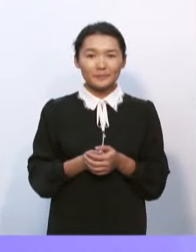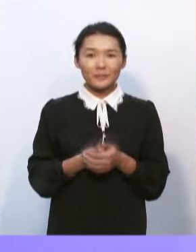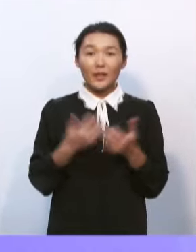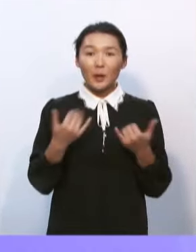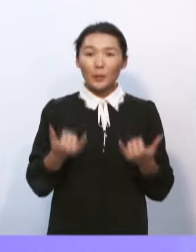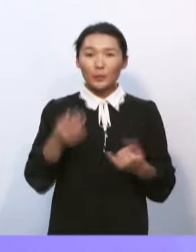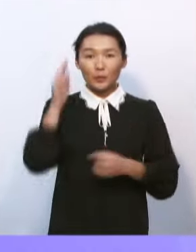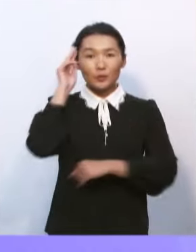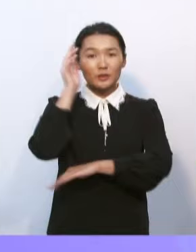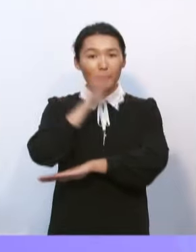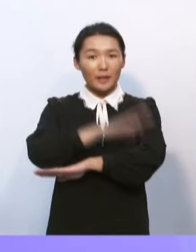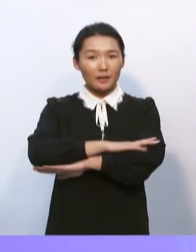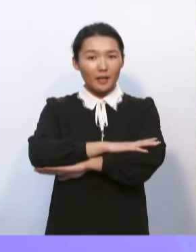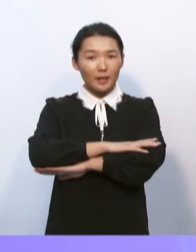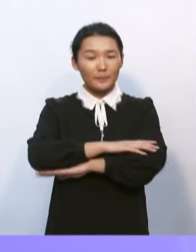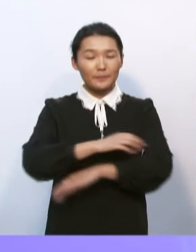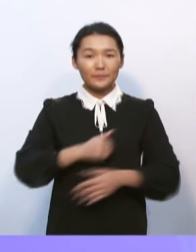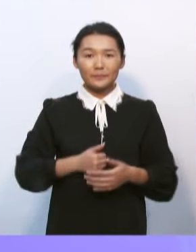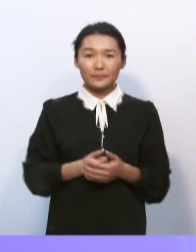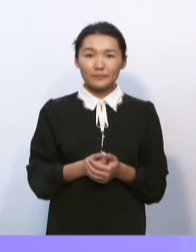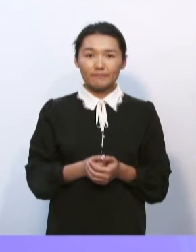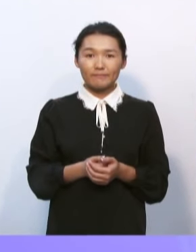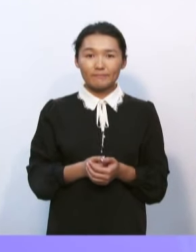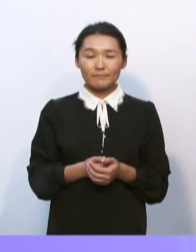Бүгүн сабакта